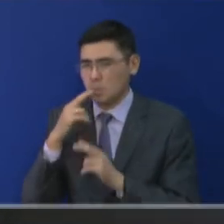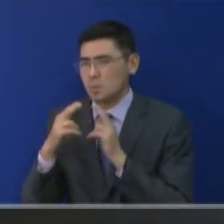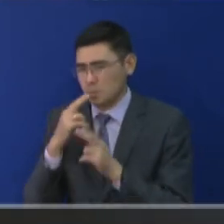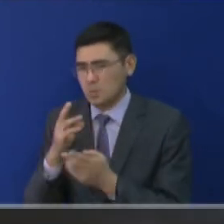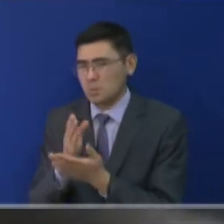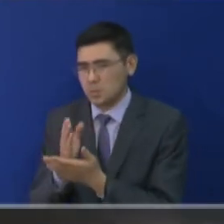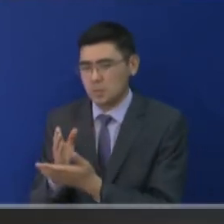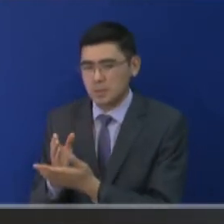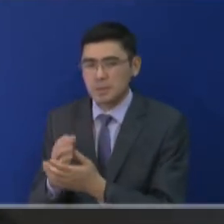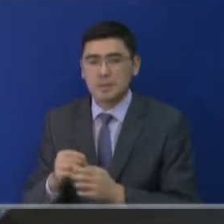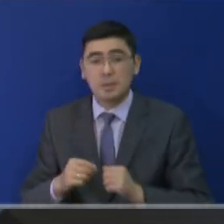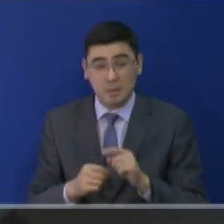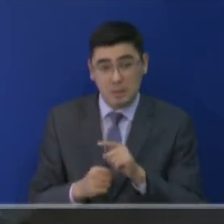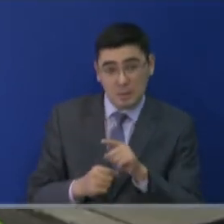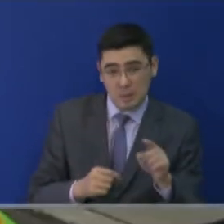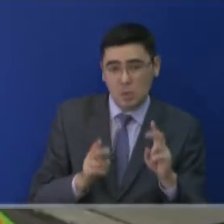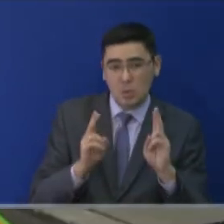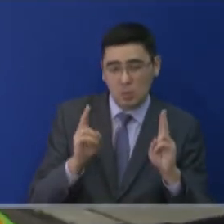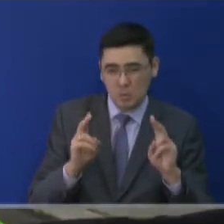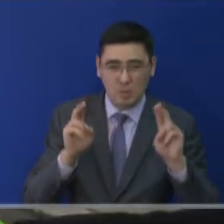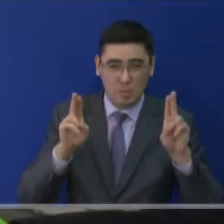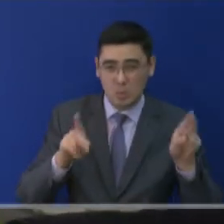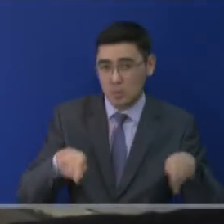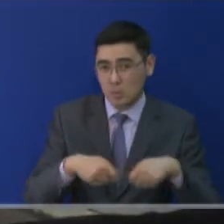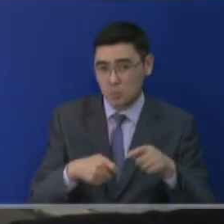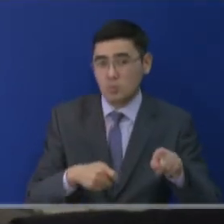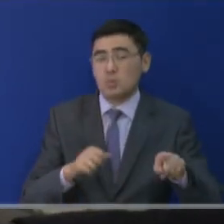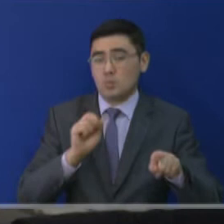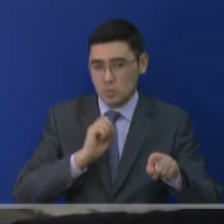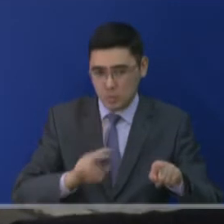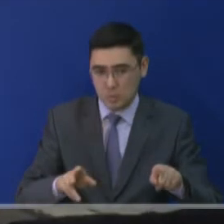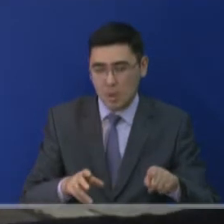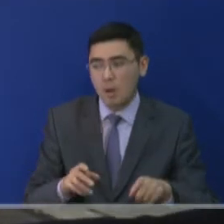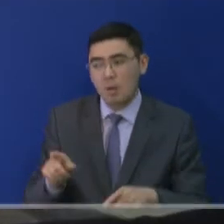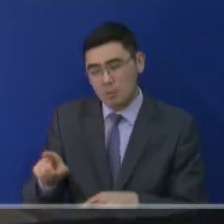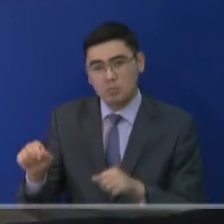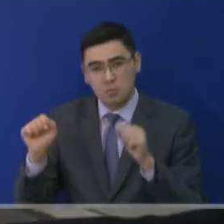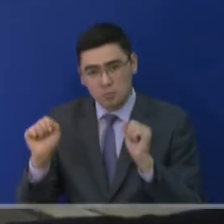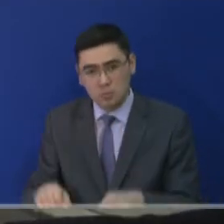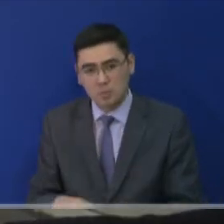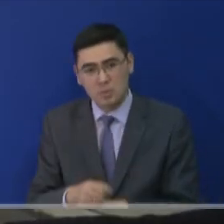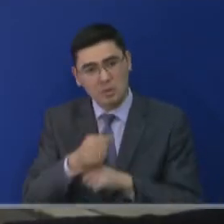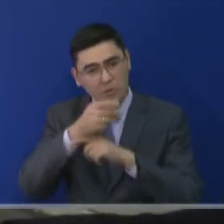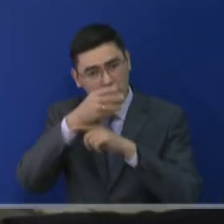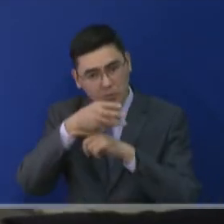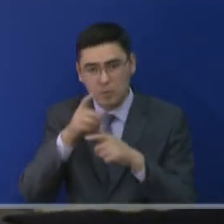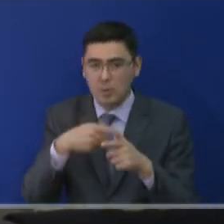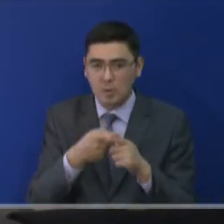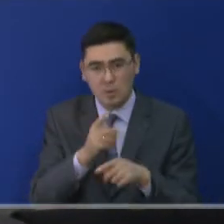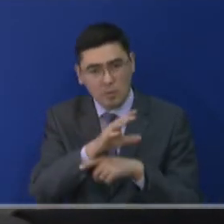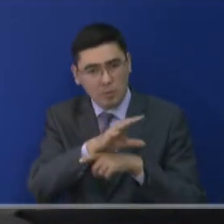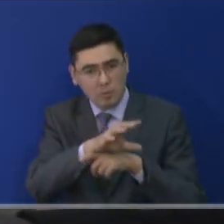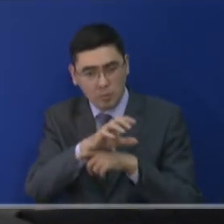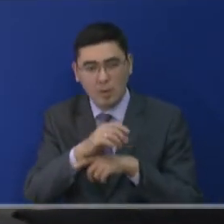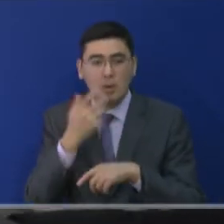жүру ережелерін бұзған жағдайлары болса, сол жерде видео или аудио фиксация жасап, содан кейін соңғы